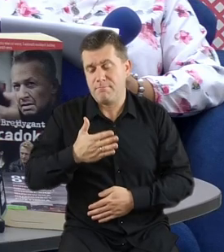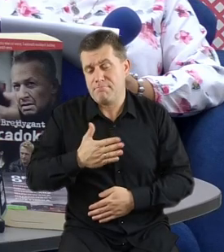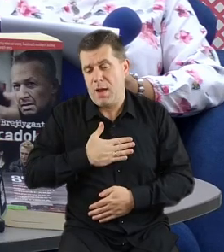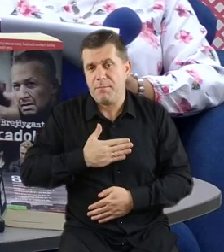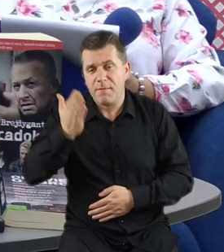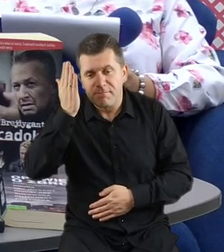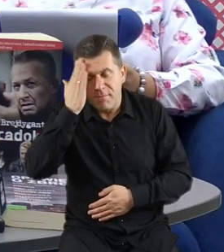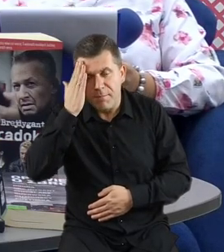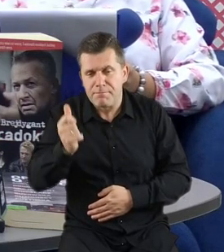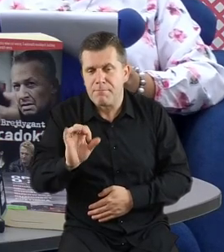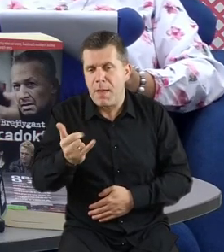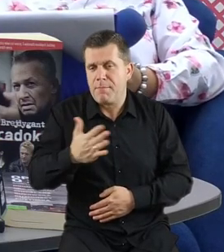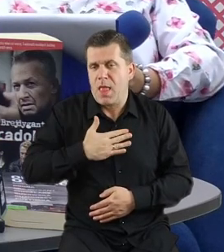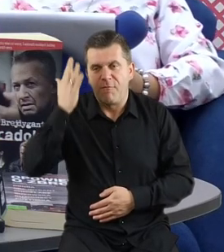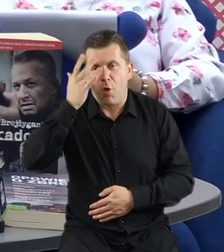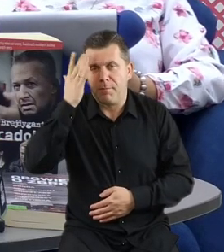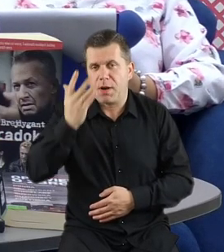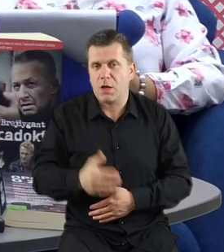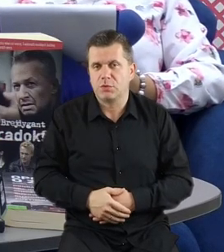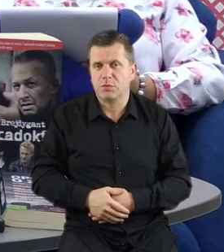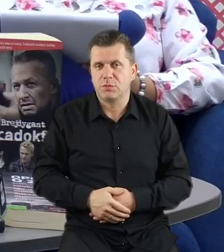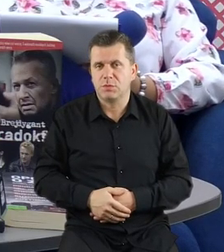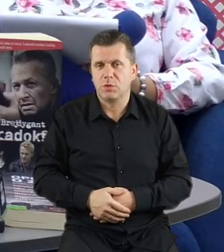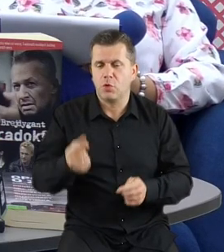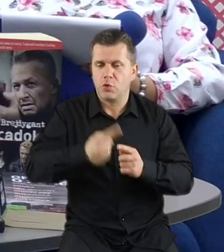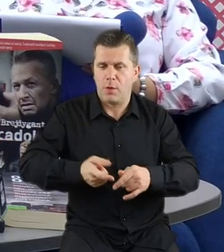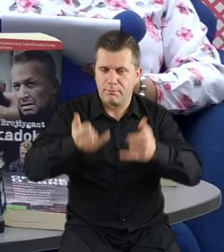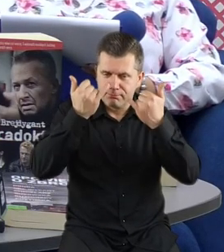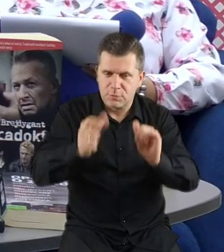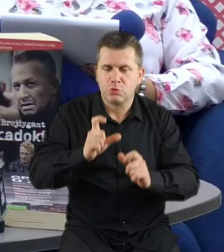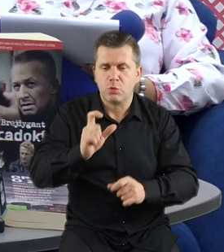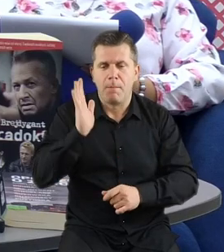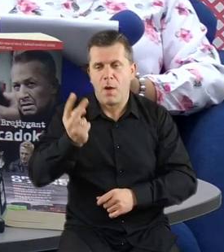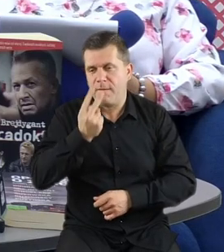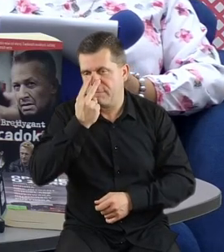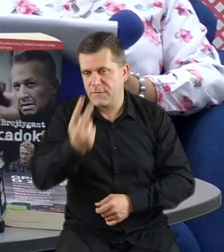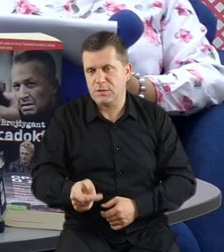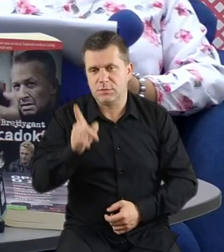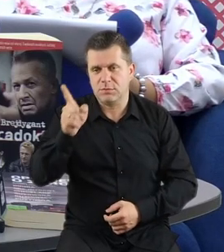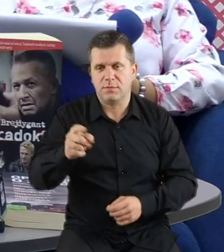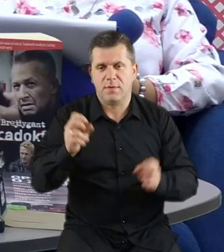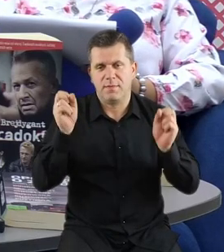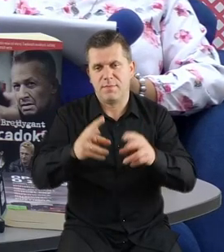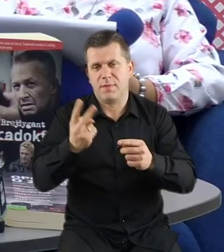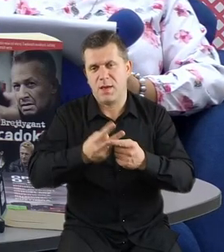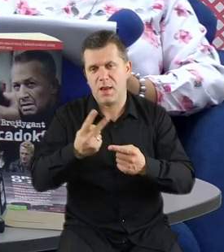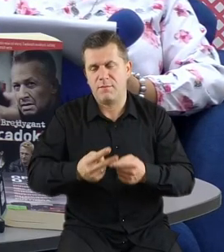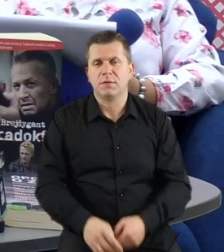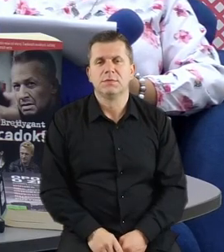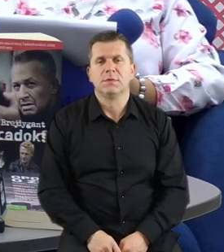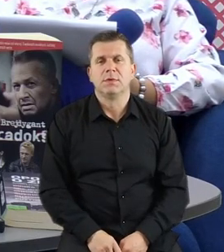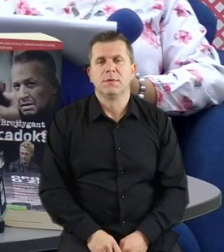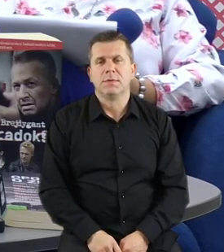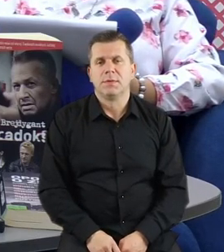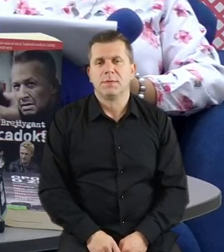ludzie, ma się jakieś swoje wyobrażenie. Ono często nieco odbiega od tego, co się potem widzi na ekranie. No i